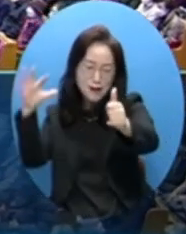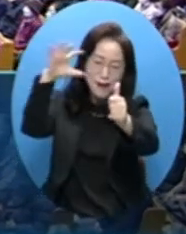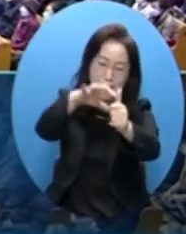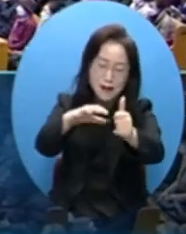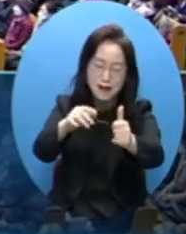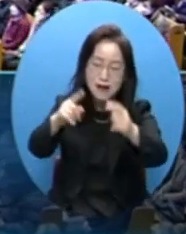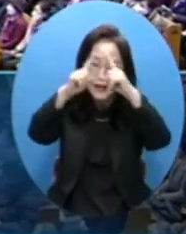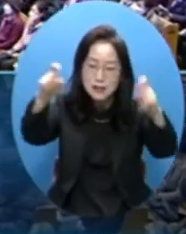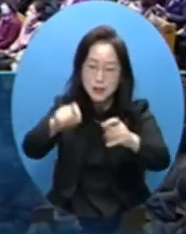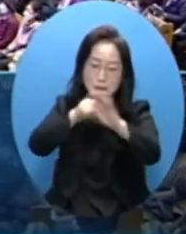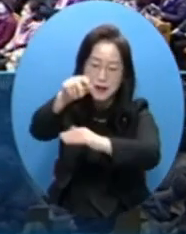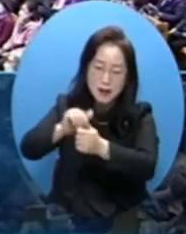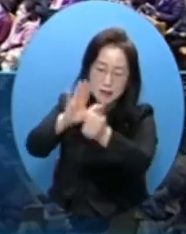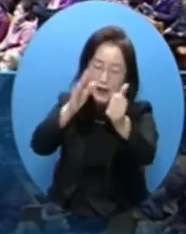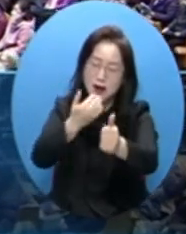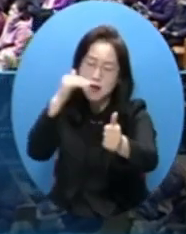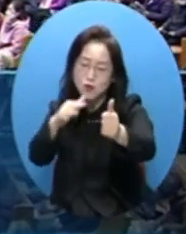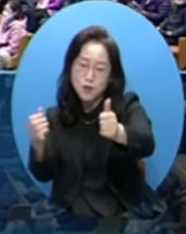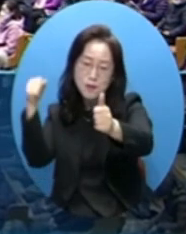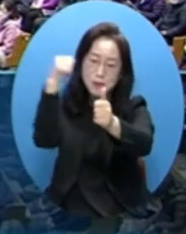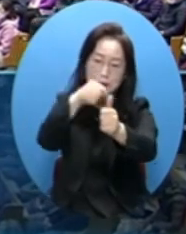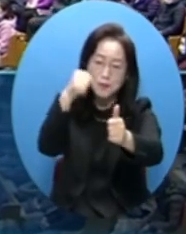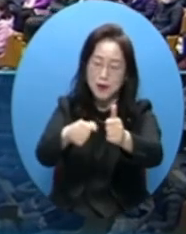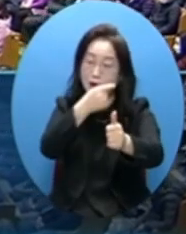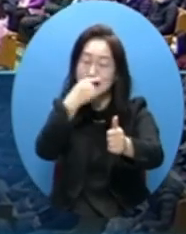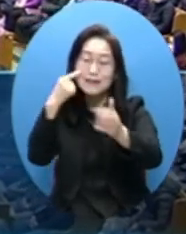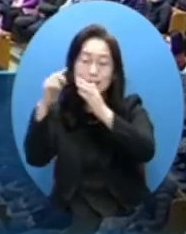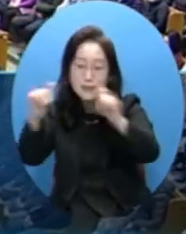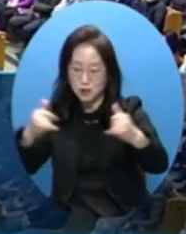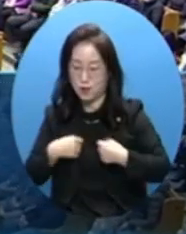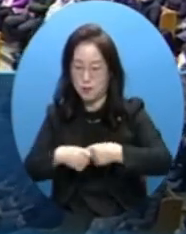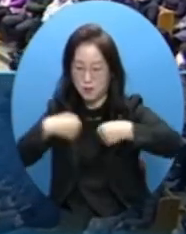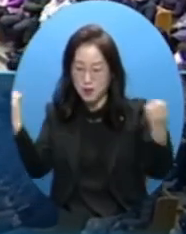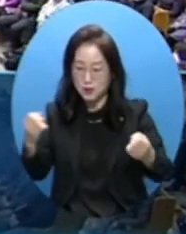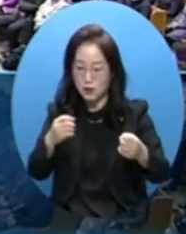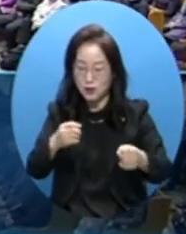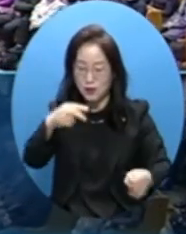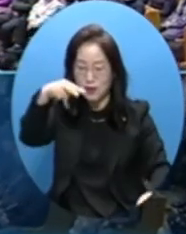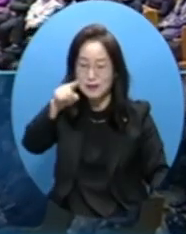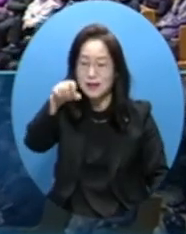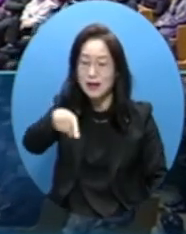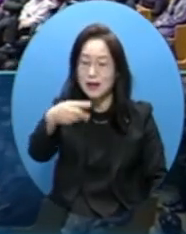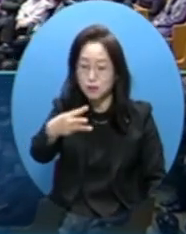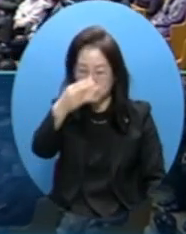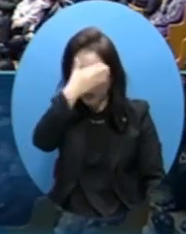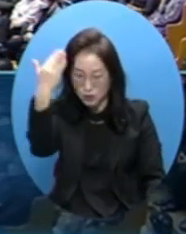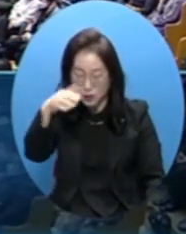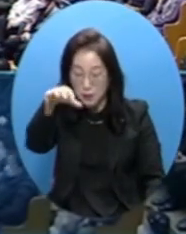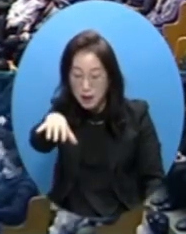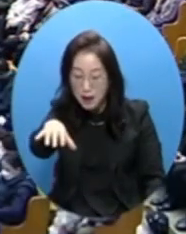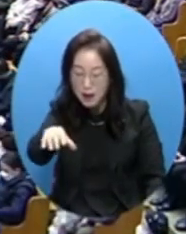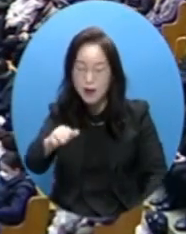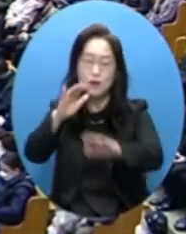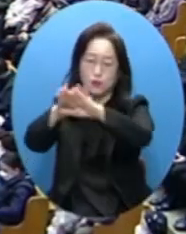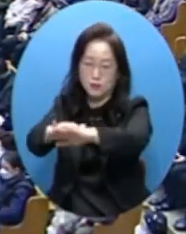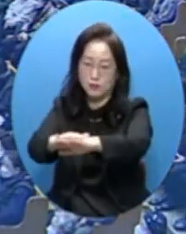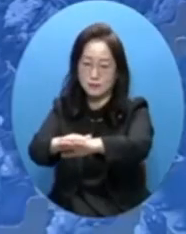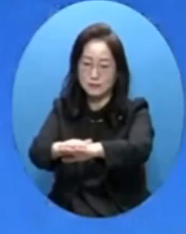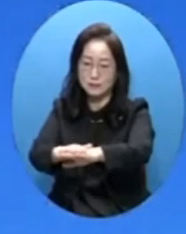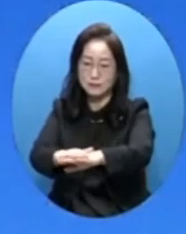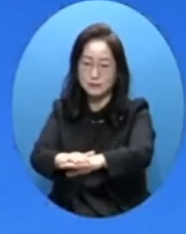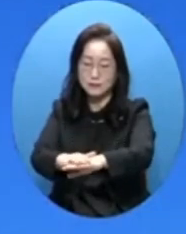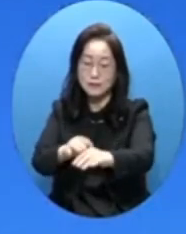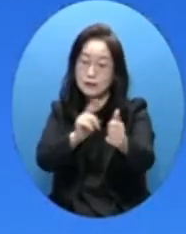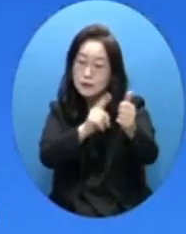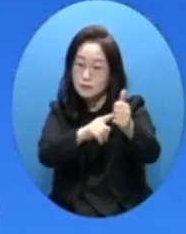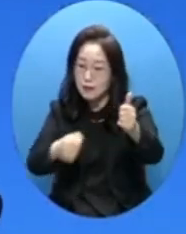밖으로 내치고 돌로 칠세 증인들이 옷을 벗어 사울이라 하는 청년의 발 앞에 두니라. 얼마나 그 담대한 말씀을